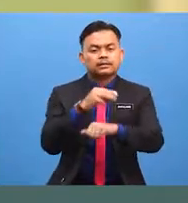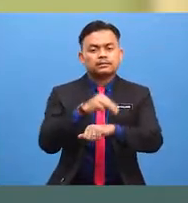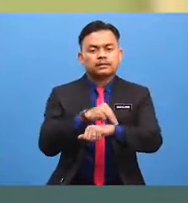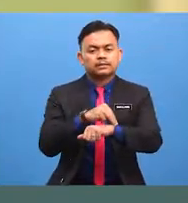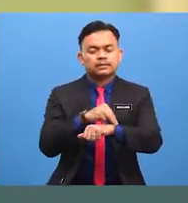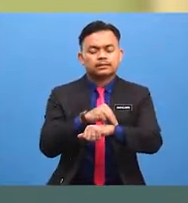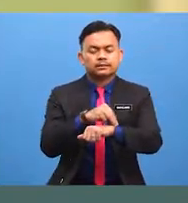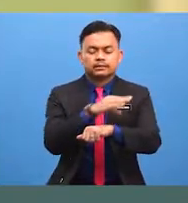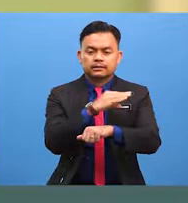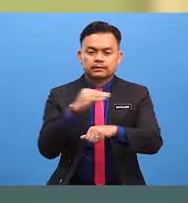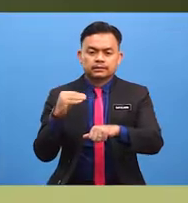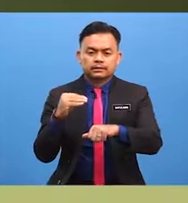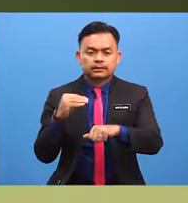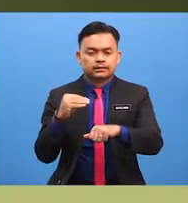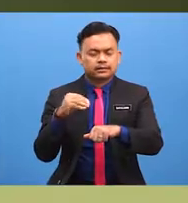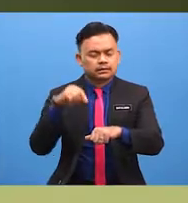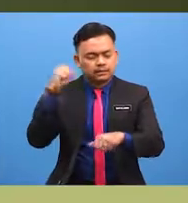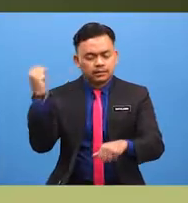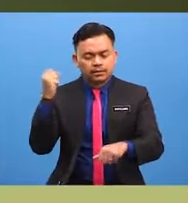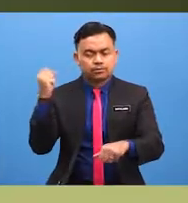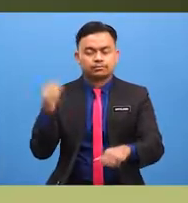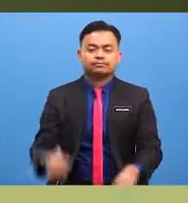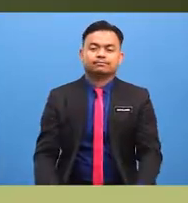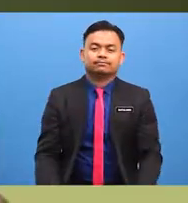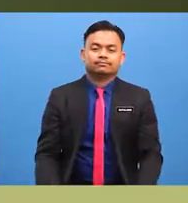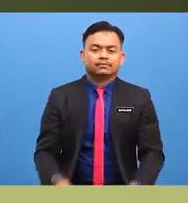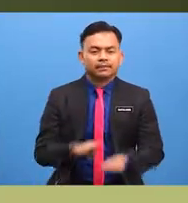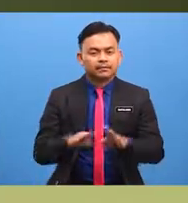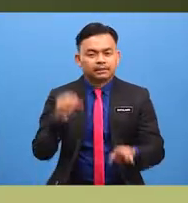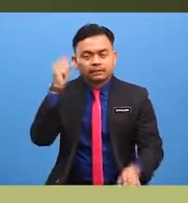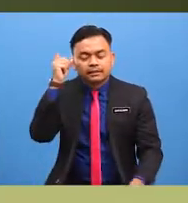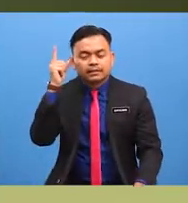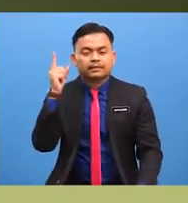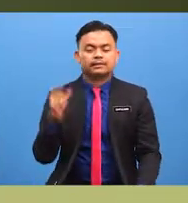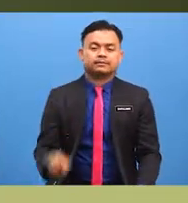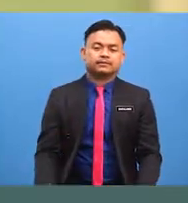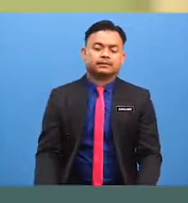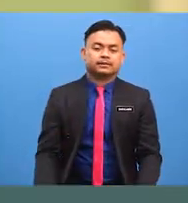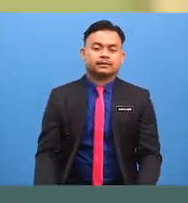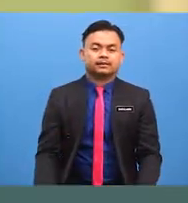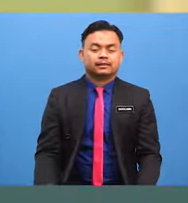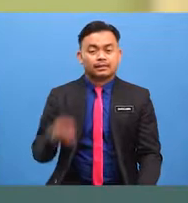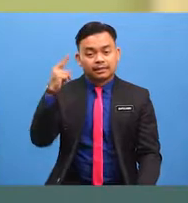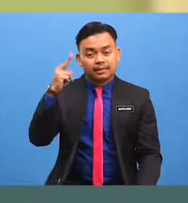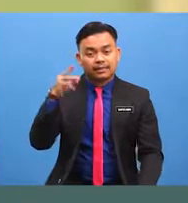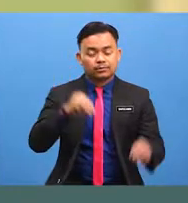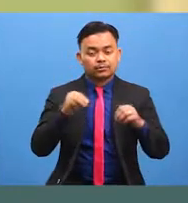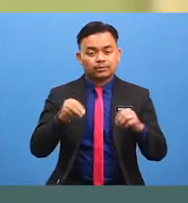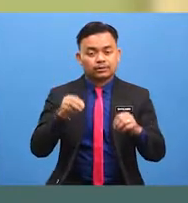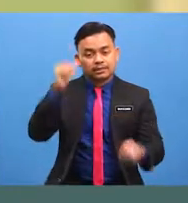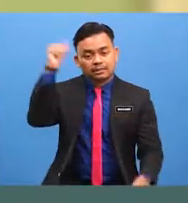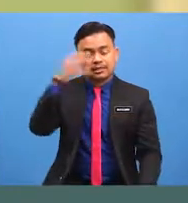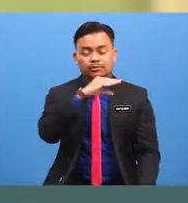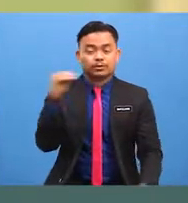kita memikirkannya. Hai murid-murid, Assalamualaikum dan salam sejahtera. Mari kita belajar